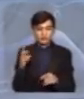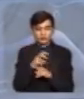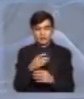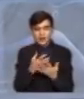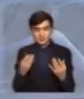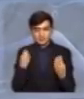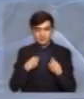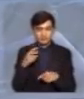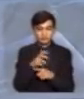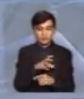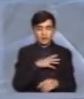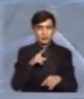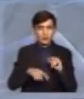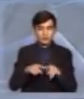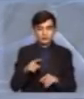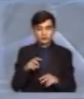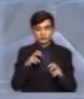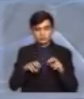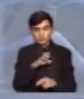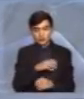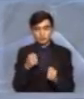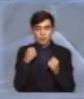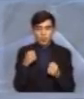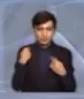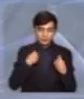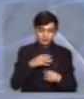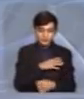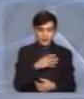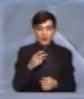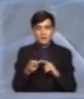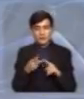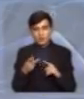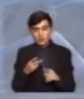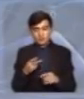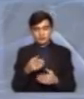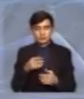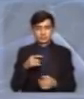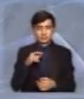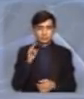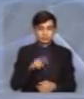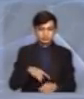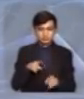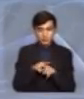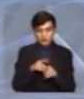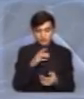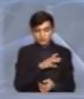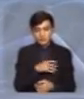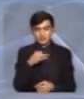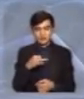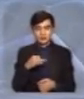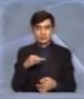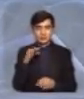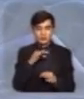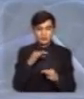келген. Жақындарын іздеген күзетшілердің бірі спорттық киімде, екіншісі қысқа балақта шалбарда, енді бірі сүйретпе аяқ